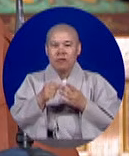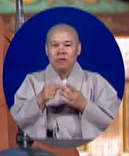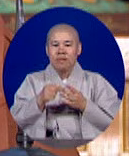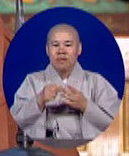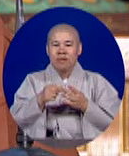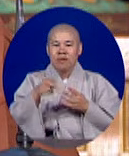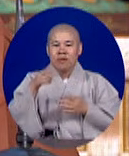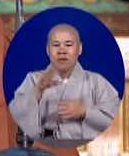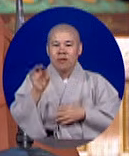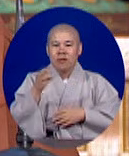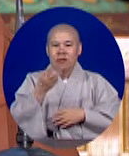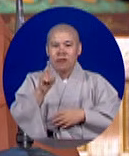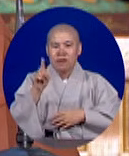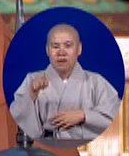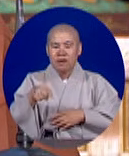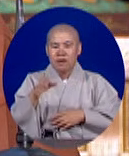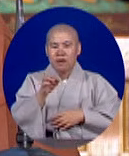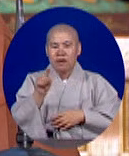상락아정이다.